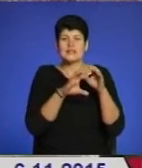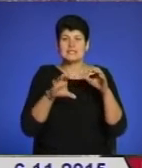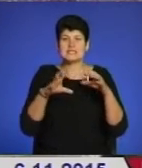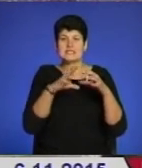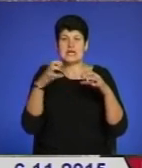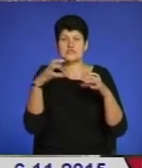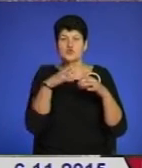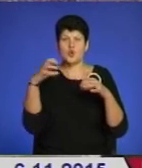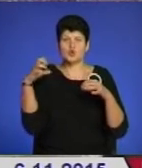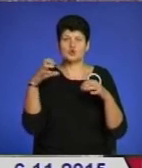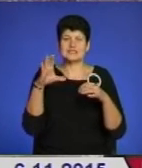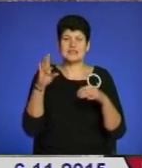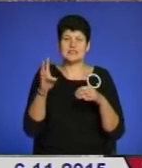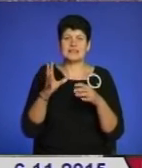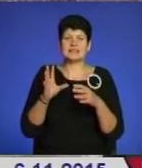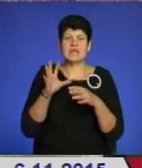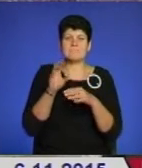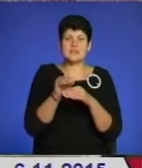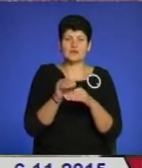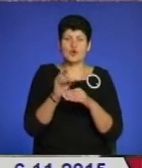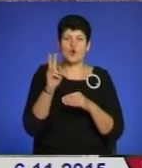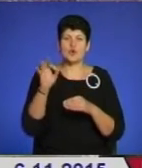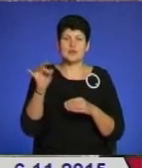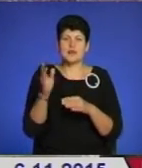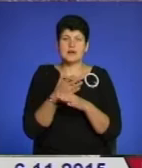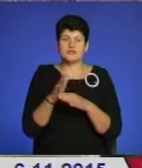каналізаційно-насосної станції, напірного колектора і